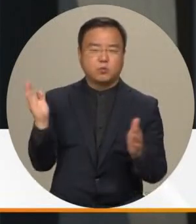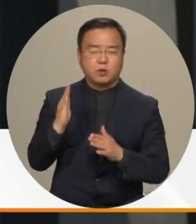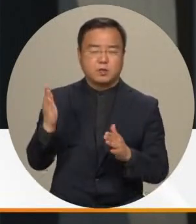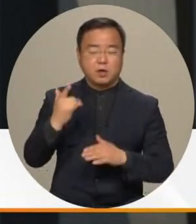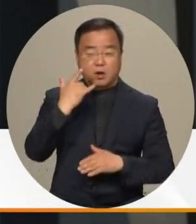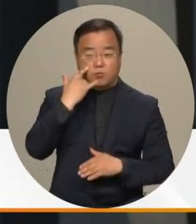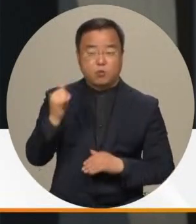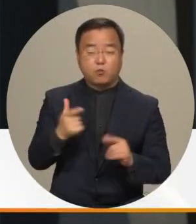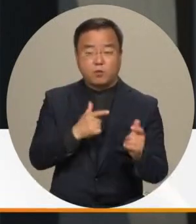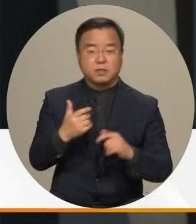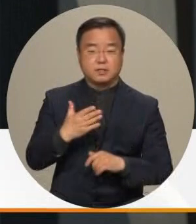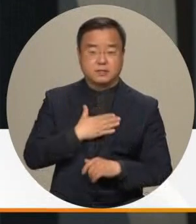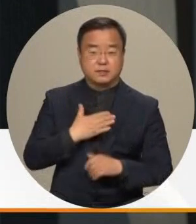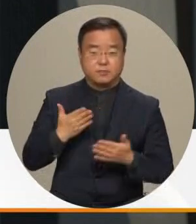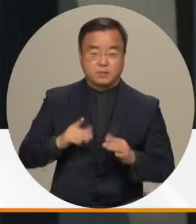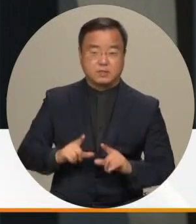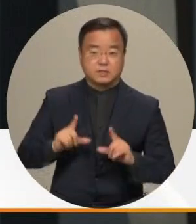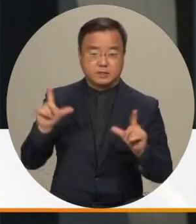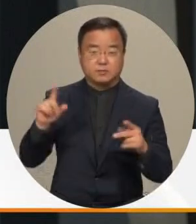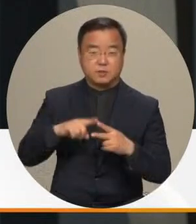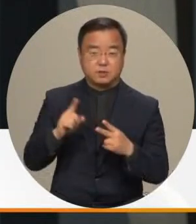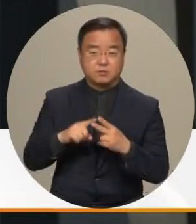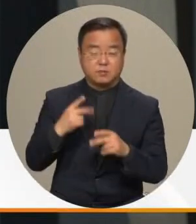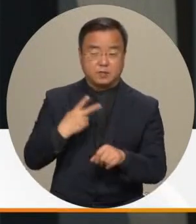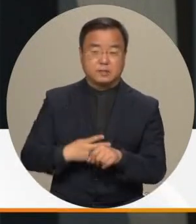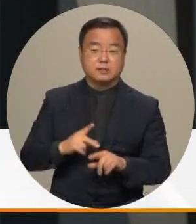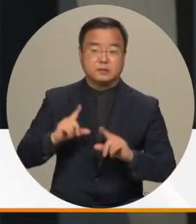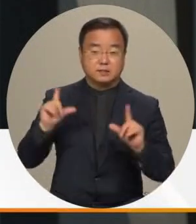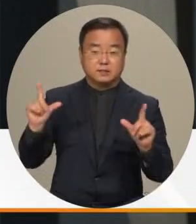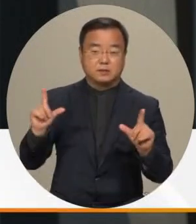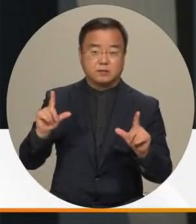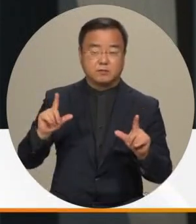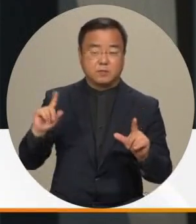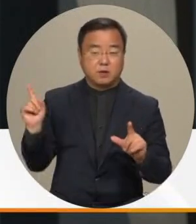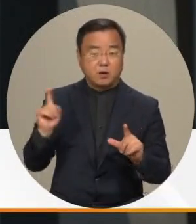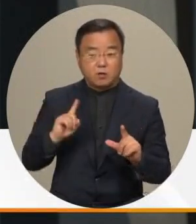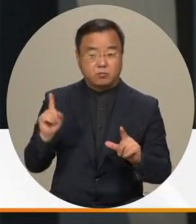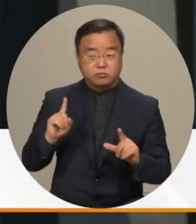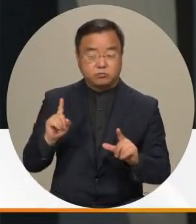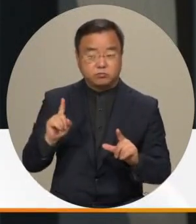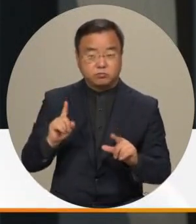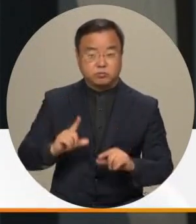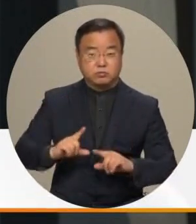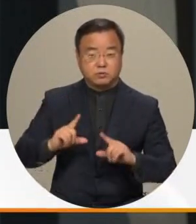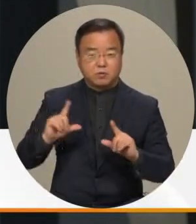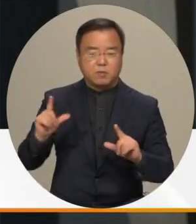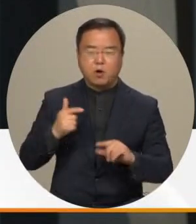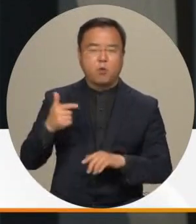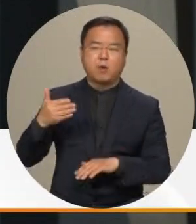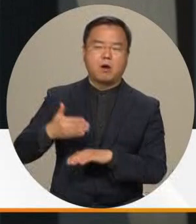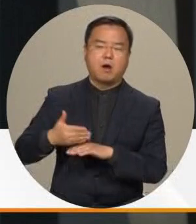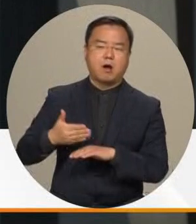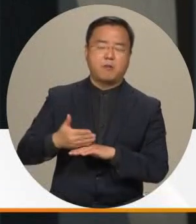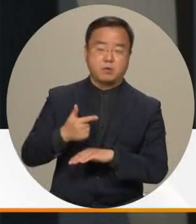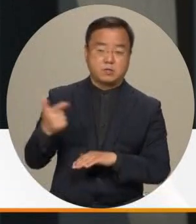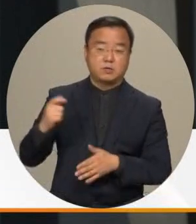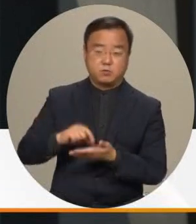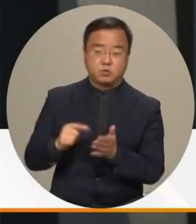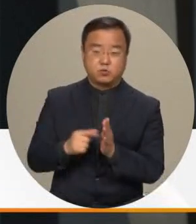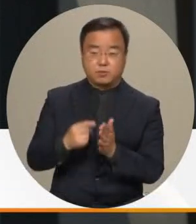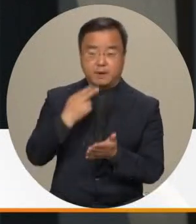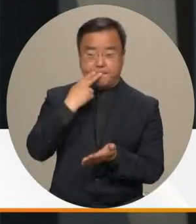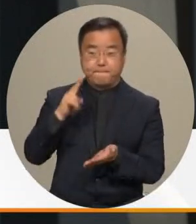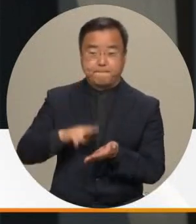저에게 이제 재생일이나 스승의 날이나 뭐 아무나 다닐 때에도 정말 너무 황송할 정도로 이렇게 편지를 써서